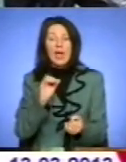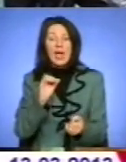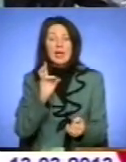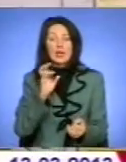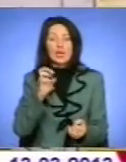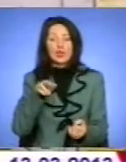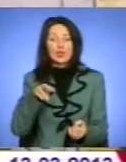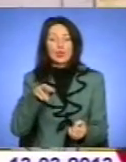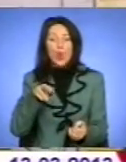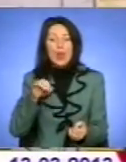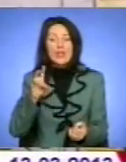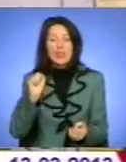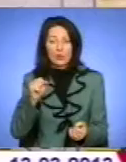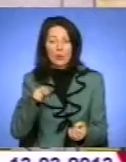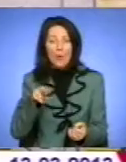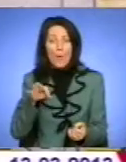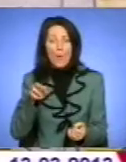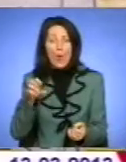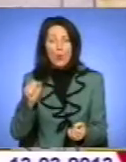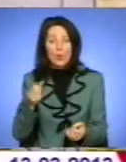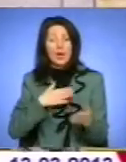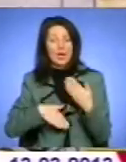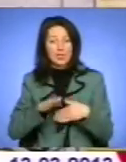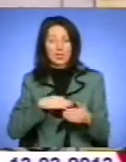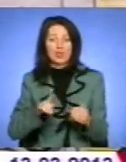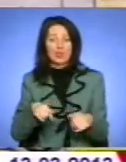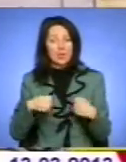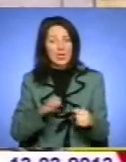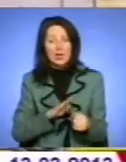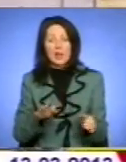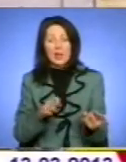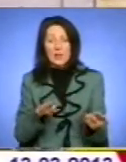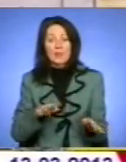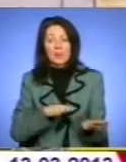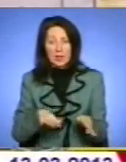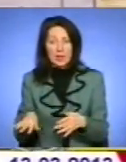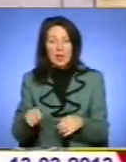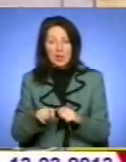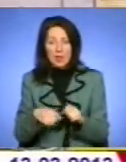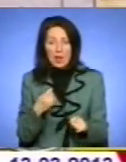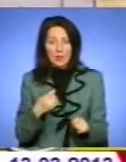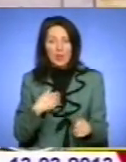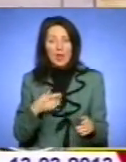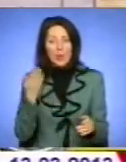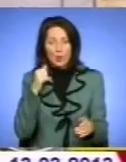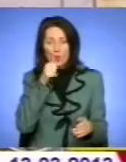марні. Минулого року я плакала із радості і з печалі. З радості, тому що ми все-таки назбирали